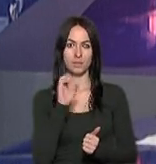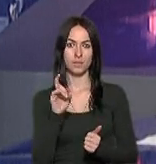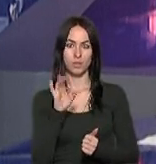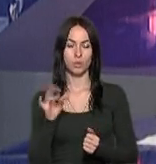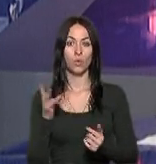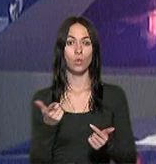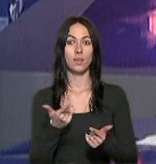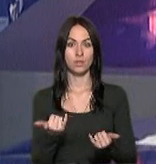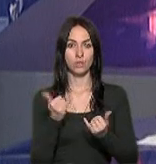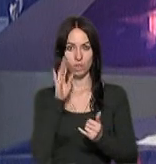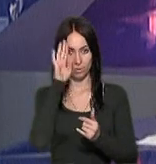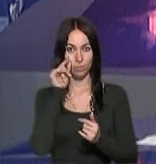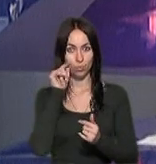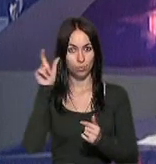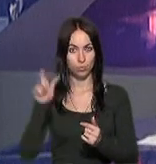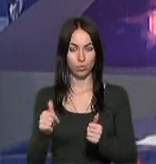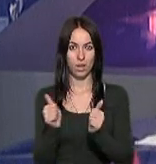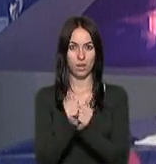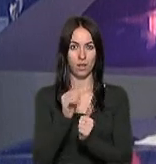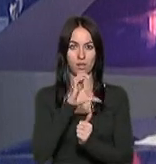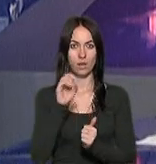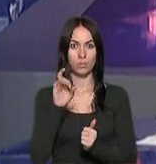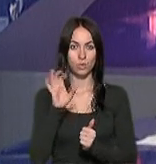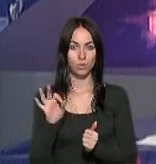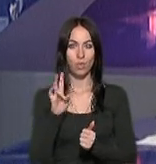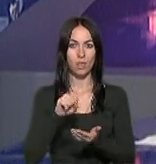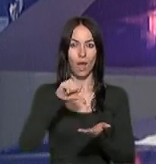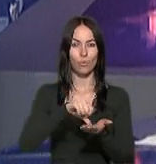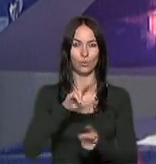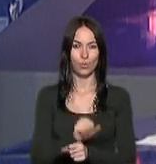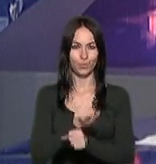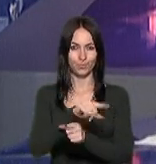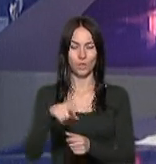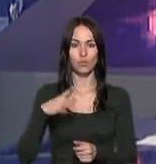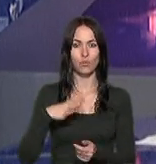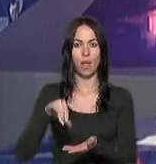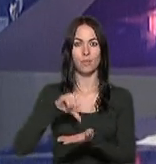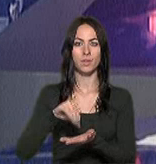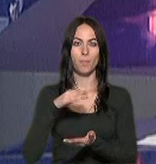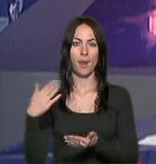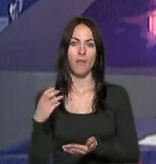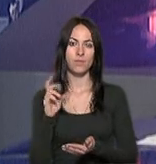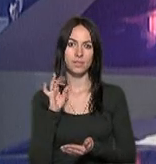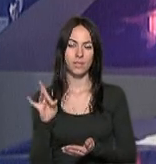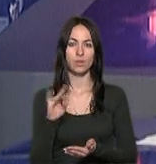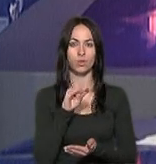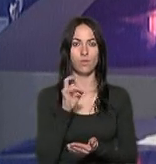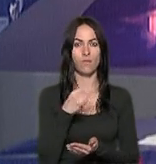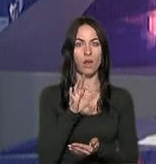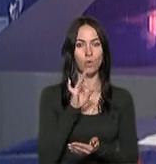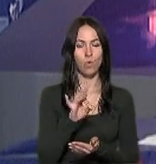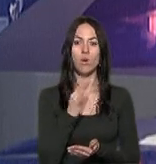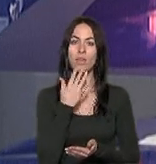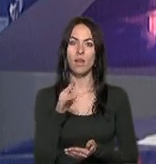нині перебуває чоловік. Біля слідчого ізолятора на учасників пікету чекали представники правого сектору, фрайкору та нацдружин. Чим